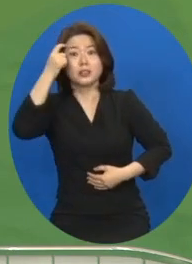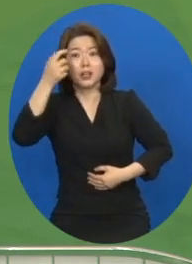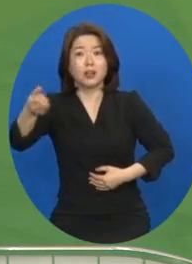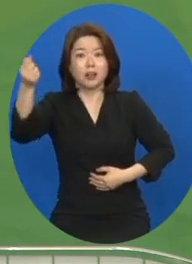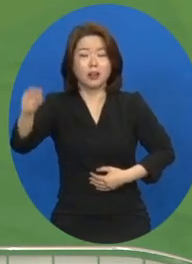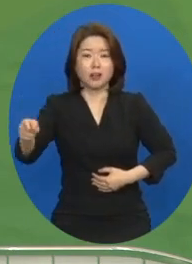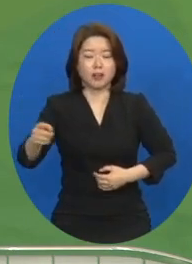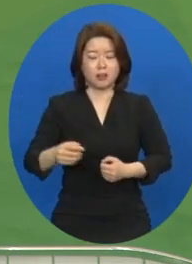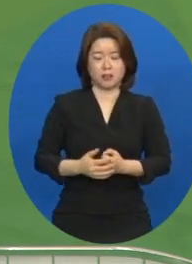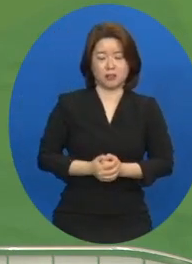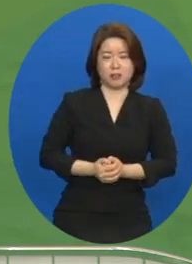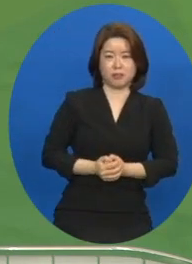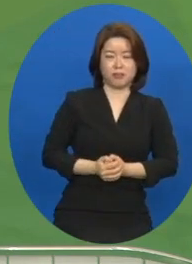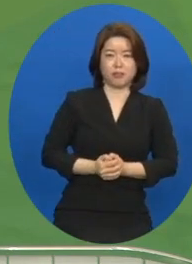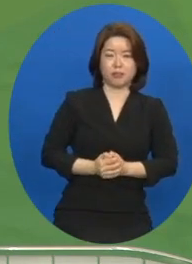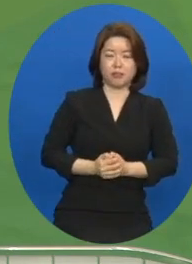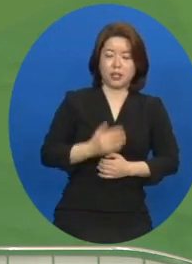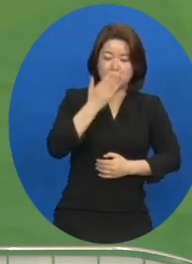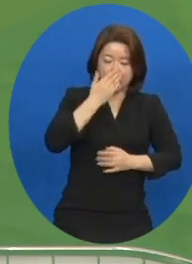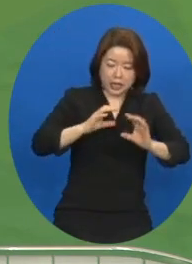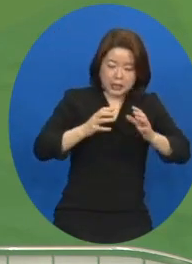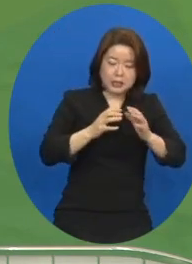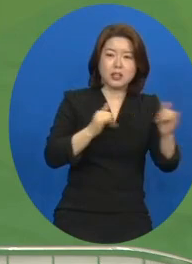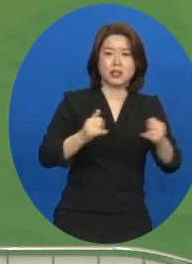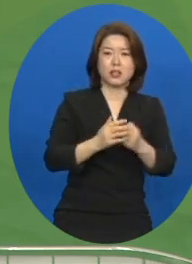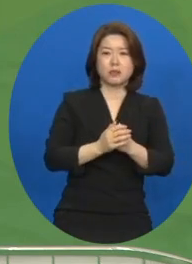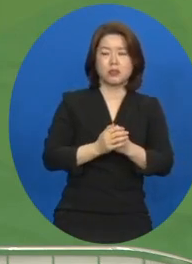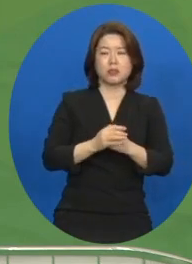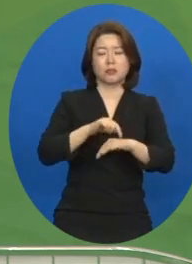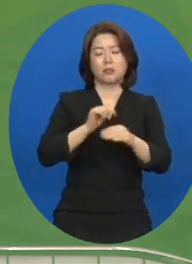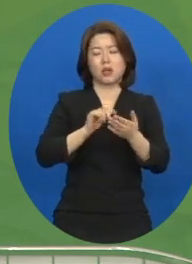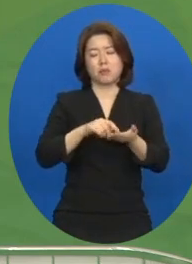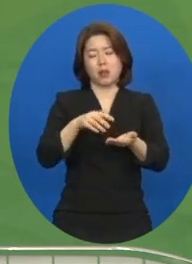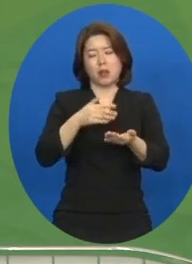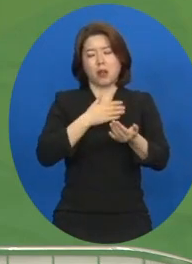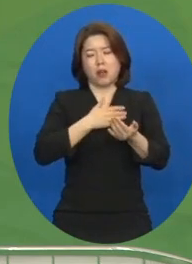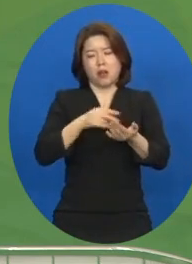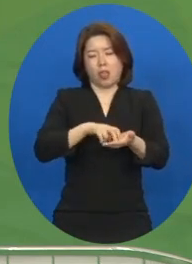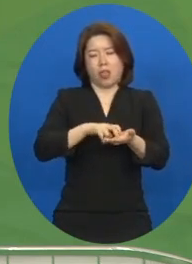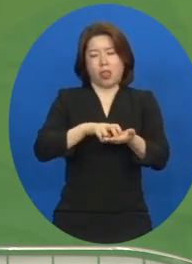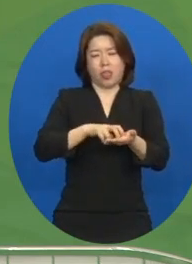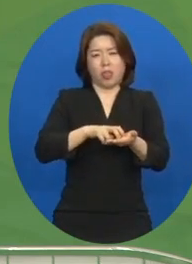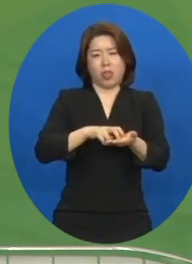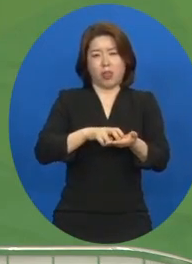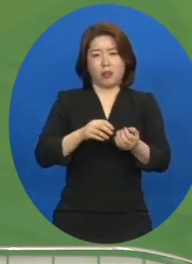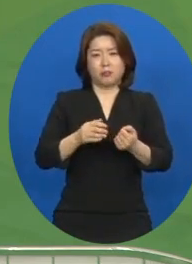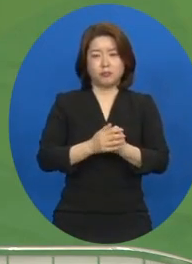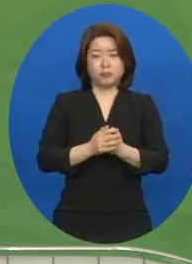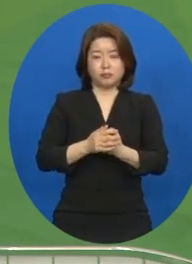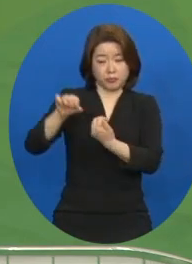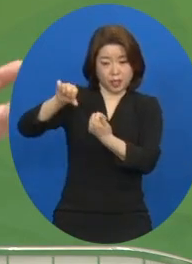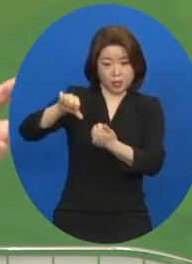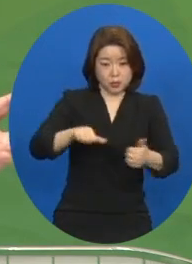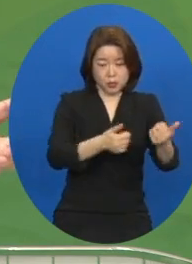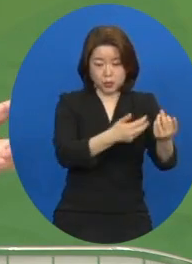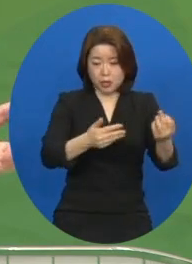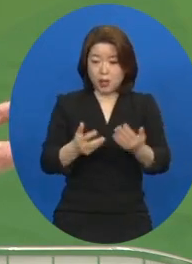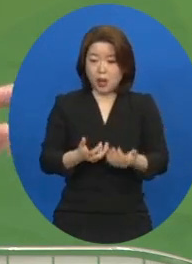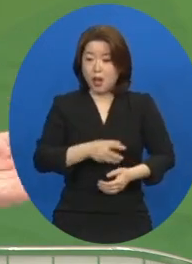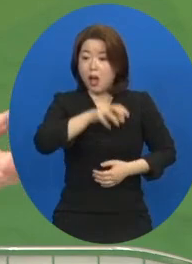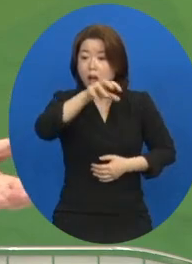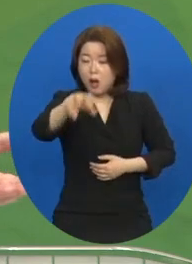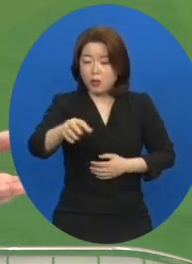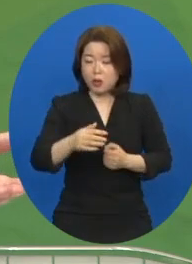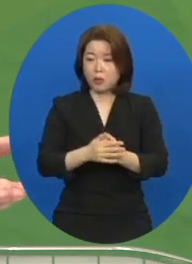이스라엘 백성은 간담이 서늘해졌습니다. 이제 요단강 건너와서 여기서 꼼짝없이 우리는